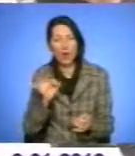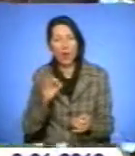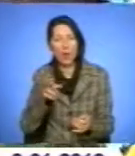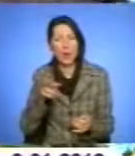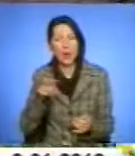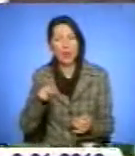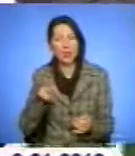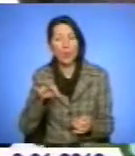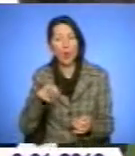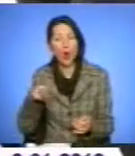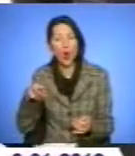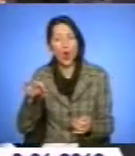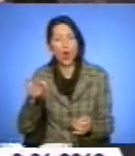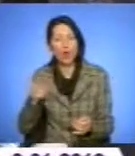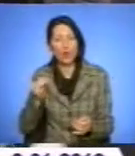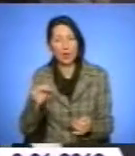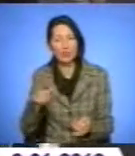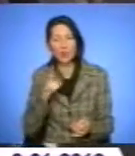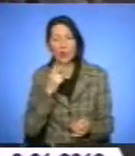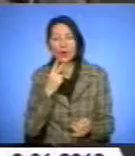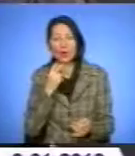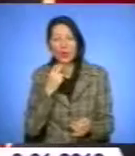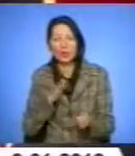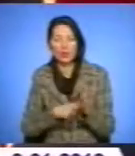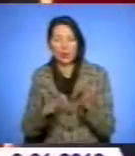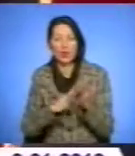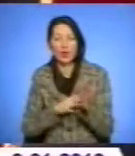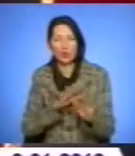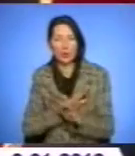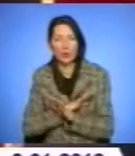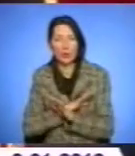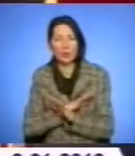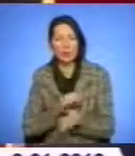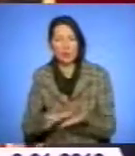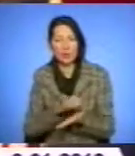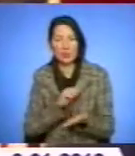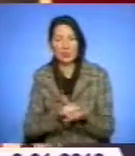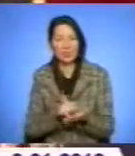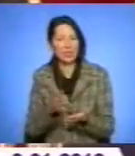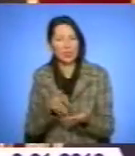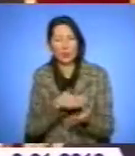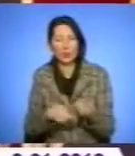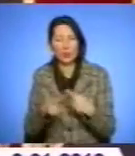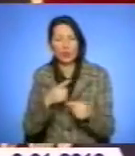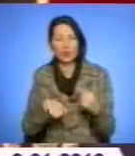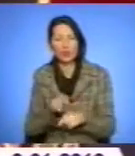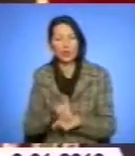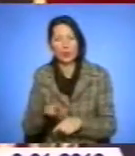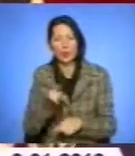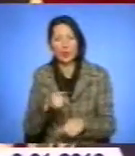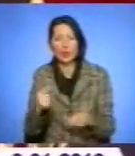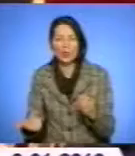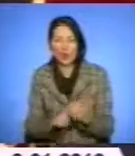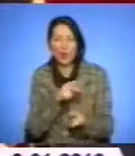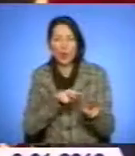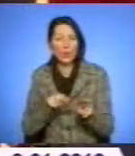У червні 1999-го його не стало. Знищений, зовсім повернувся на Тернопільщину, тут його страшенно